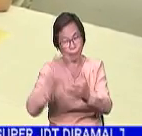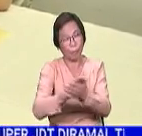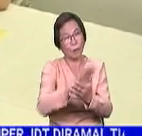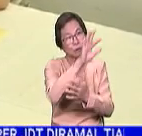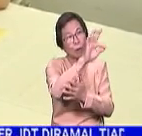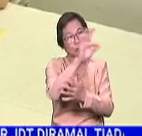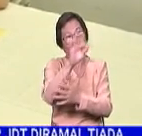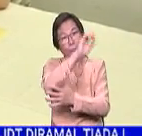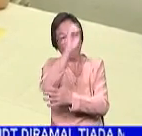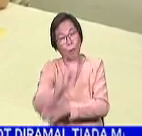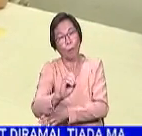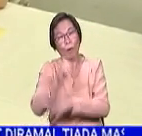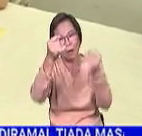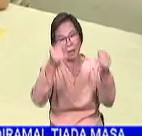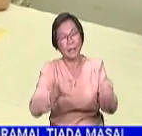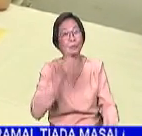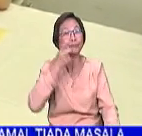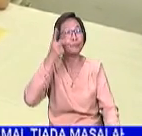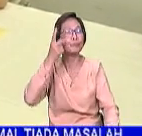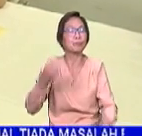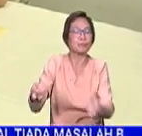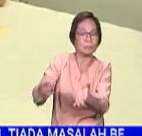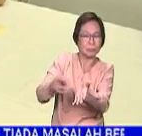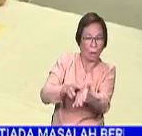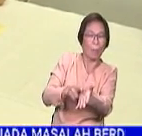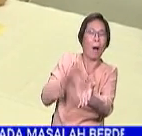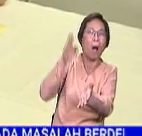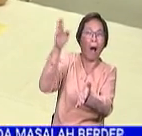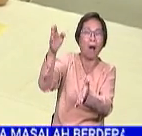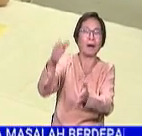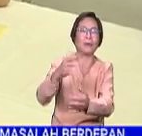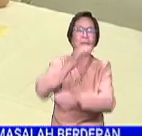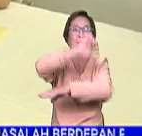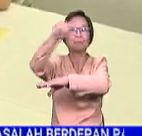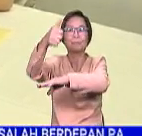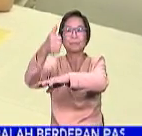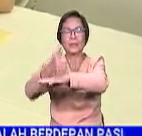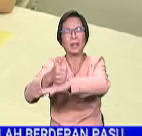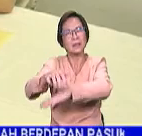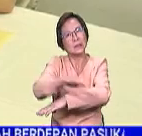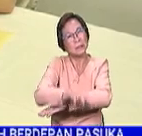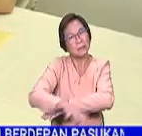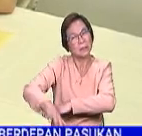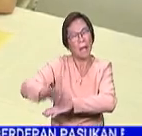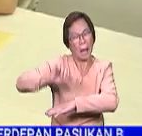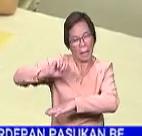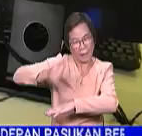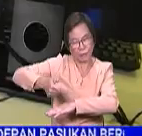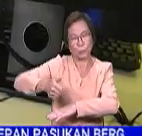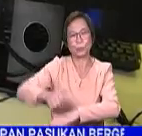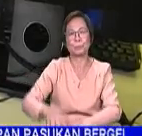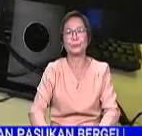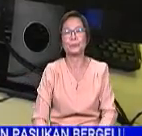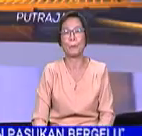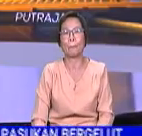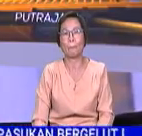900 daripada individu dewasa di lembah Klang yang mendaftar akan menerima janji tumbuh sewa lewatnya